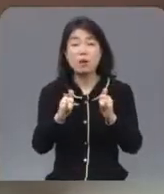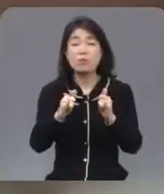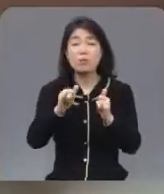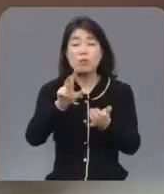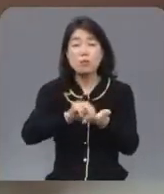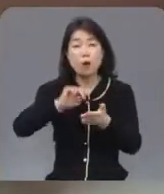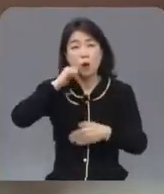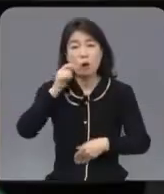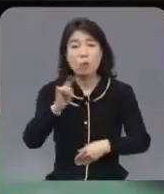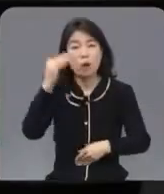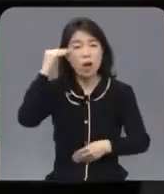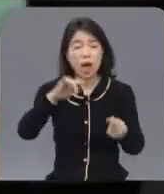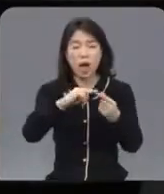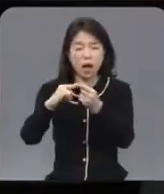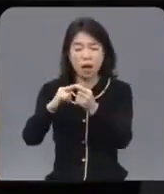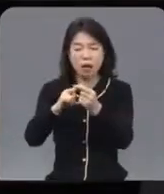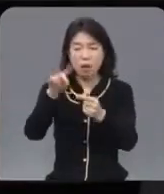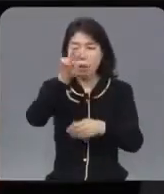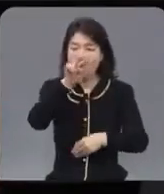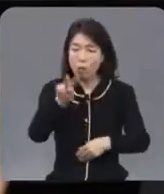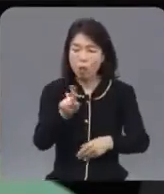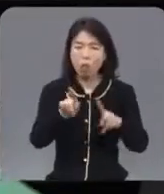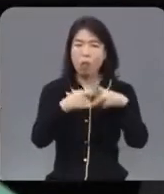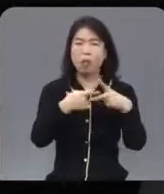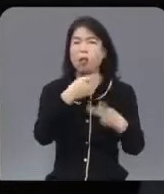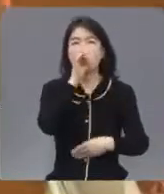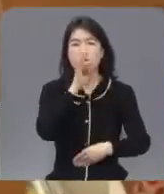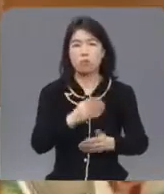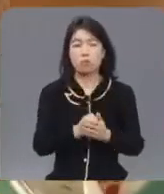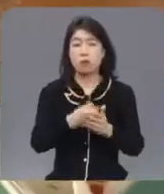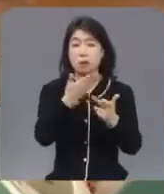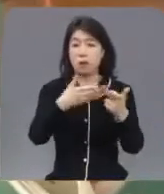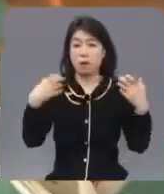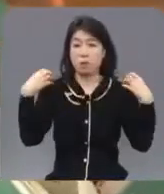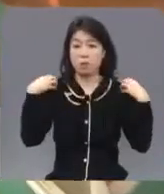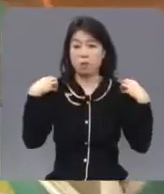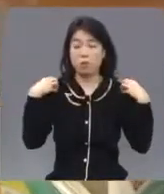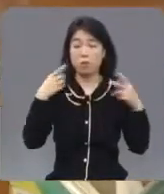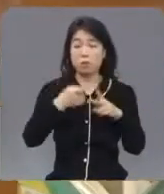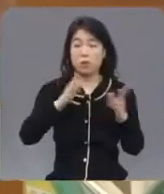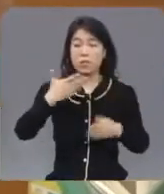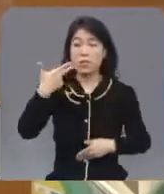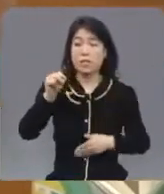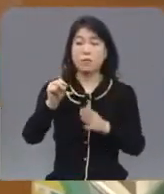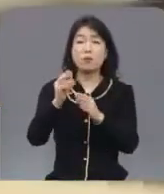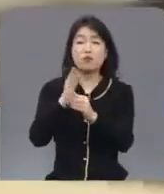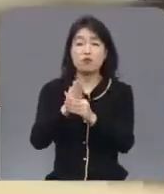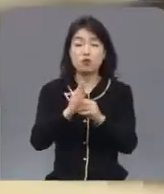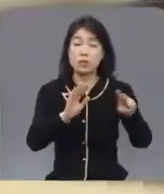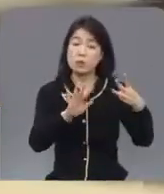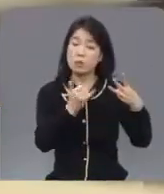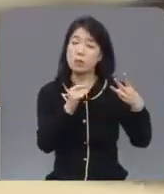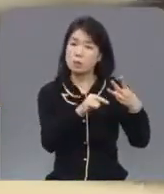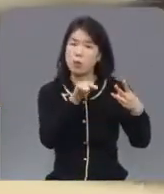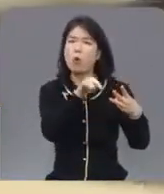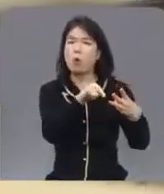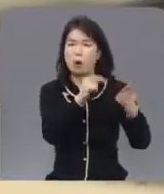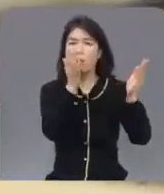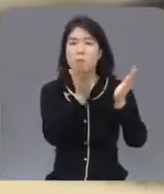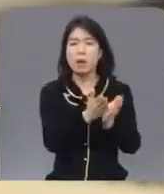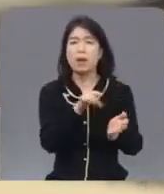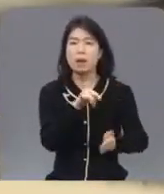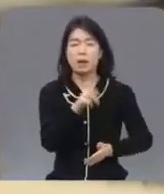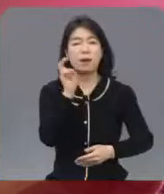한글 해도 봅니다 강원도의 경우 전체 초등학생 7만여 명 가운데 300명 정도가 여기에 해당하는 것으로